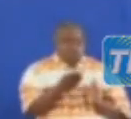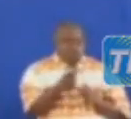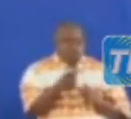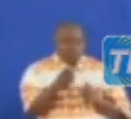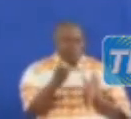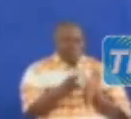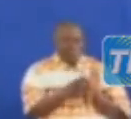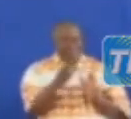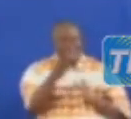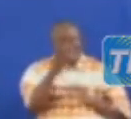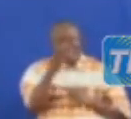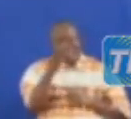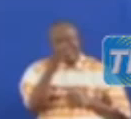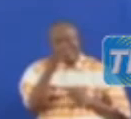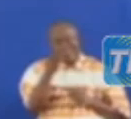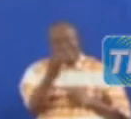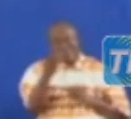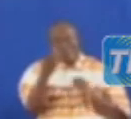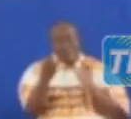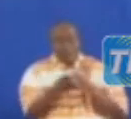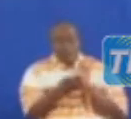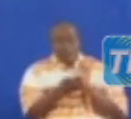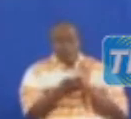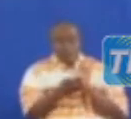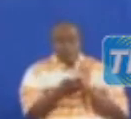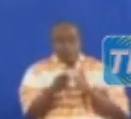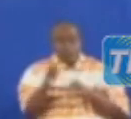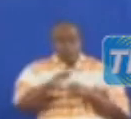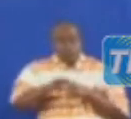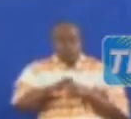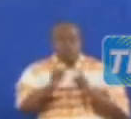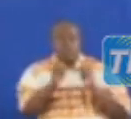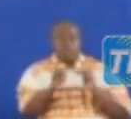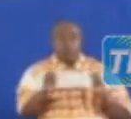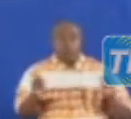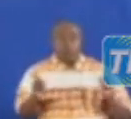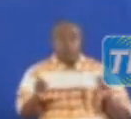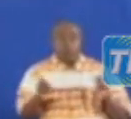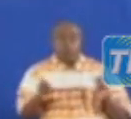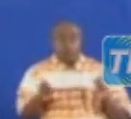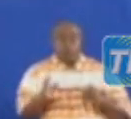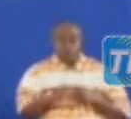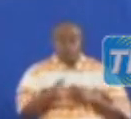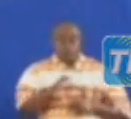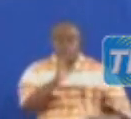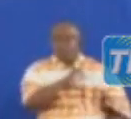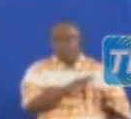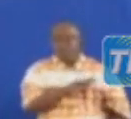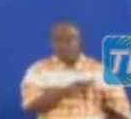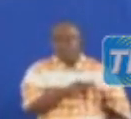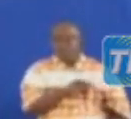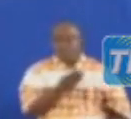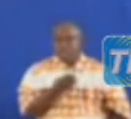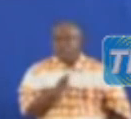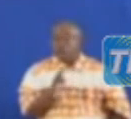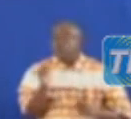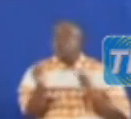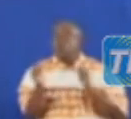bilioni 38.65 ni kwa ajili ya matumizi ya kawaida, ambapo mishahara ni shilingi